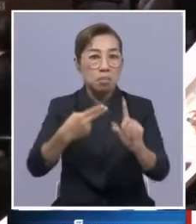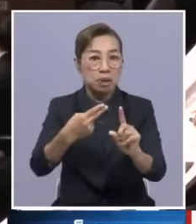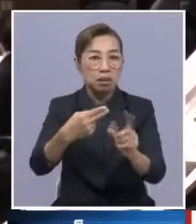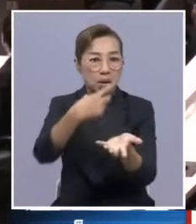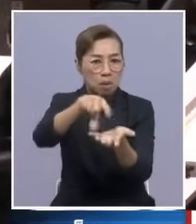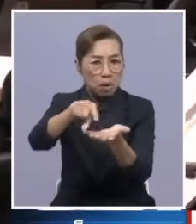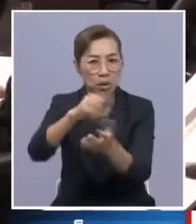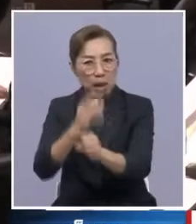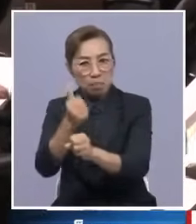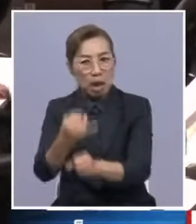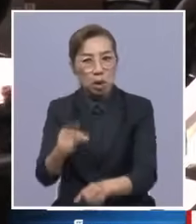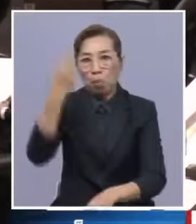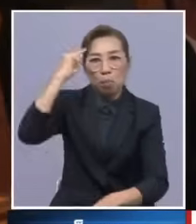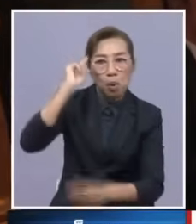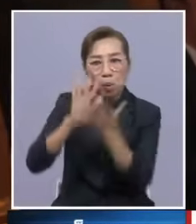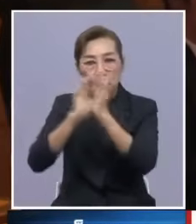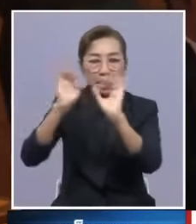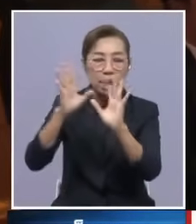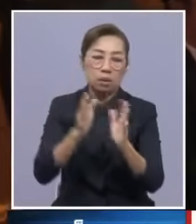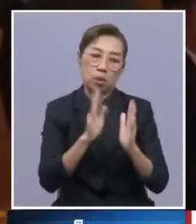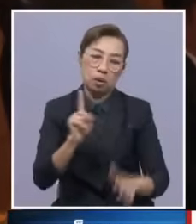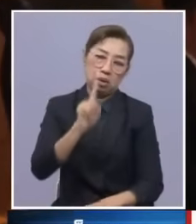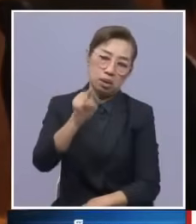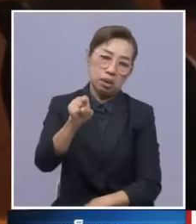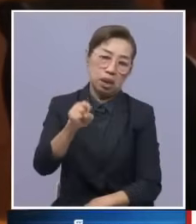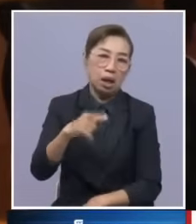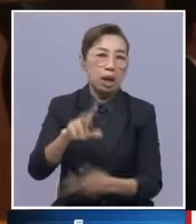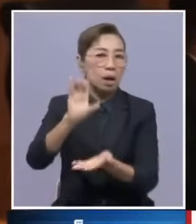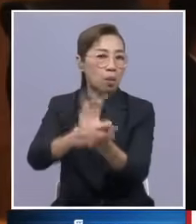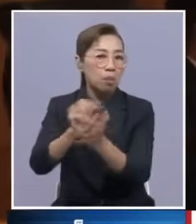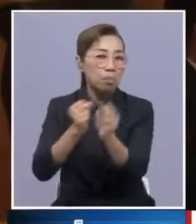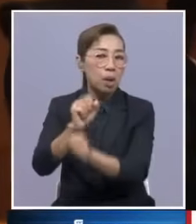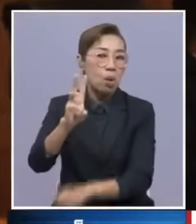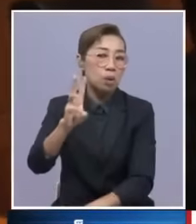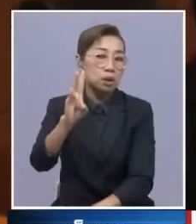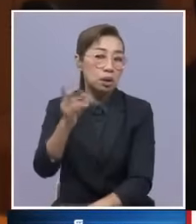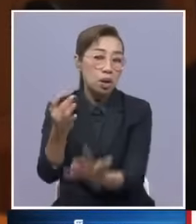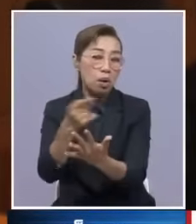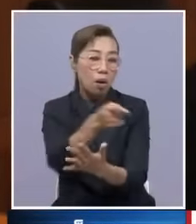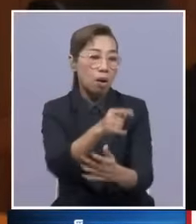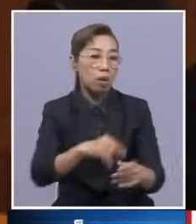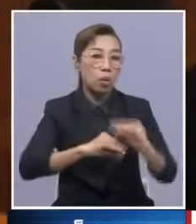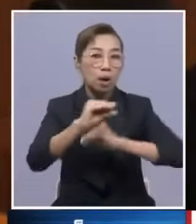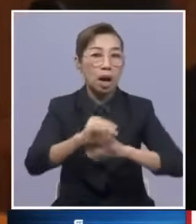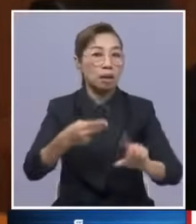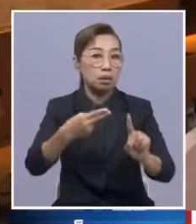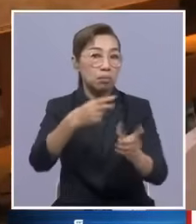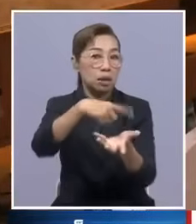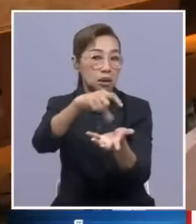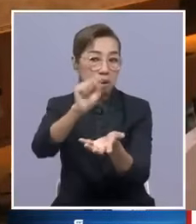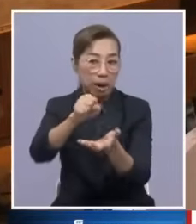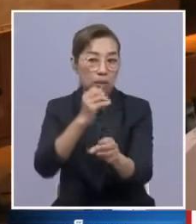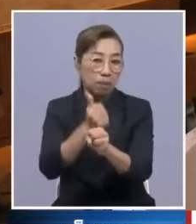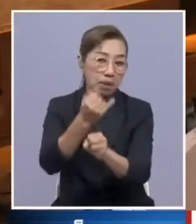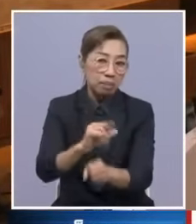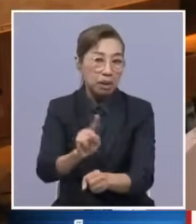ไม่พ้นที่จะถูกตั้งข้อสังเกตว่าเอ๊ะมันมีการดีเลย์เพื่อรอความชัดเจนในเรื่องของเงินดิจิทัลวอลเล็ตหรือไม่นะคะขณะเดียวกันยังมีการม